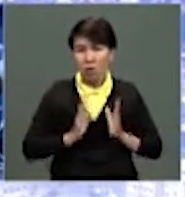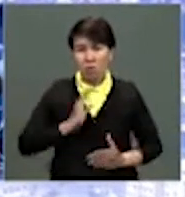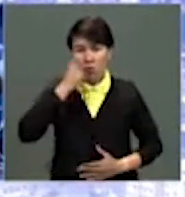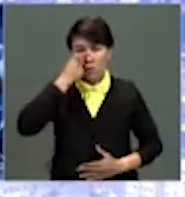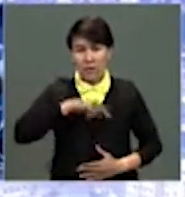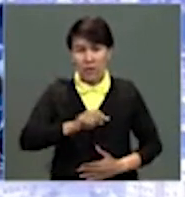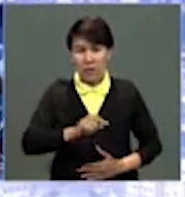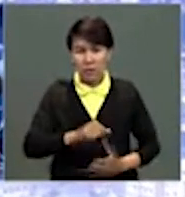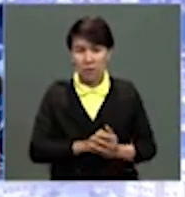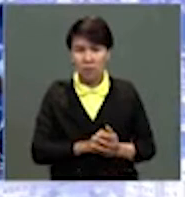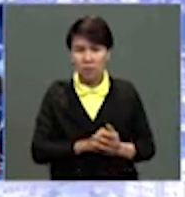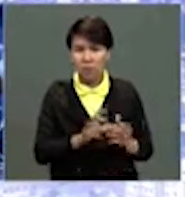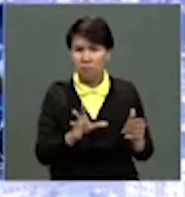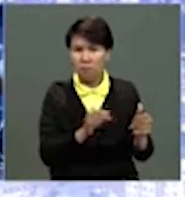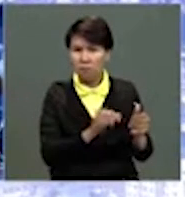ก็มีชื่อบ้างไหม